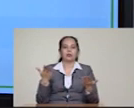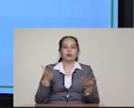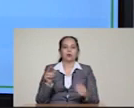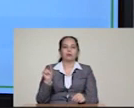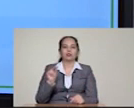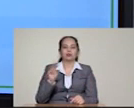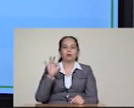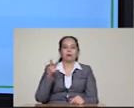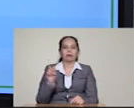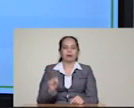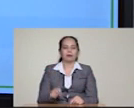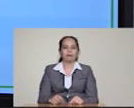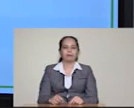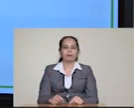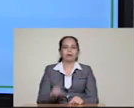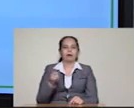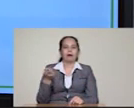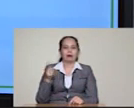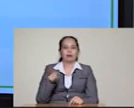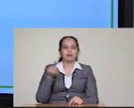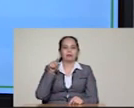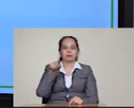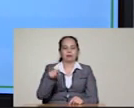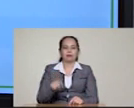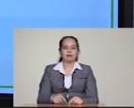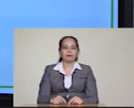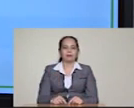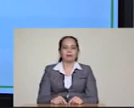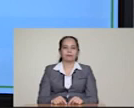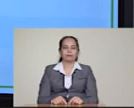часу она, разве ты?